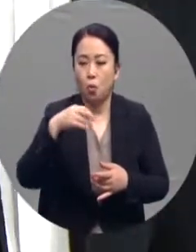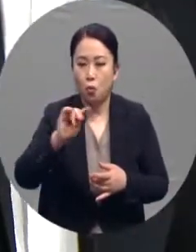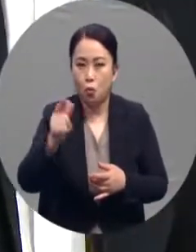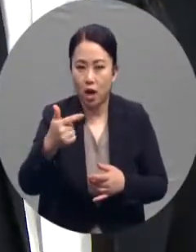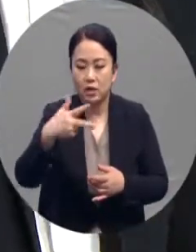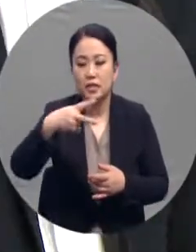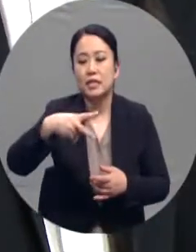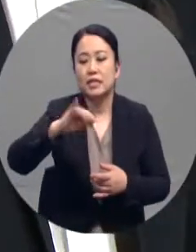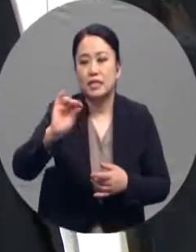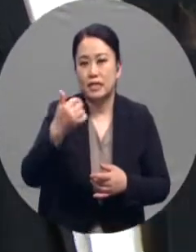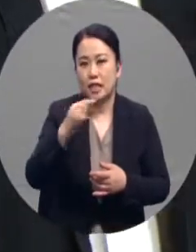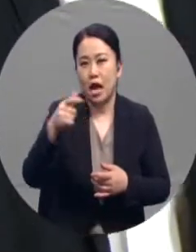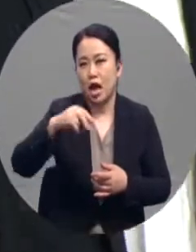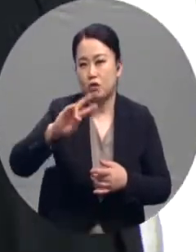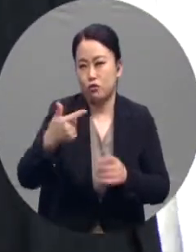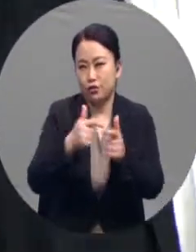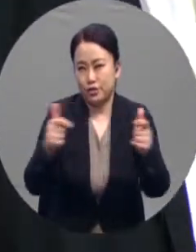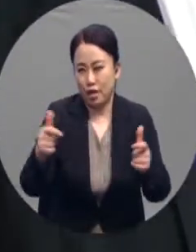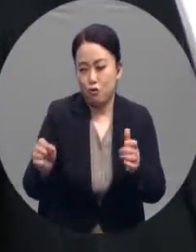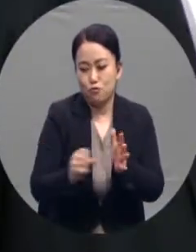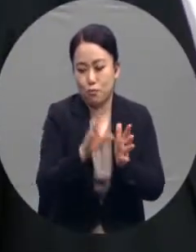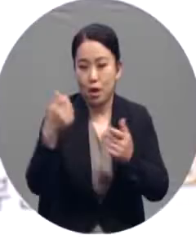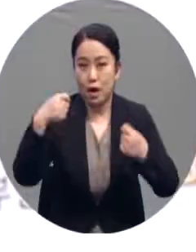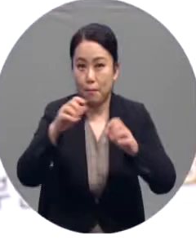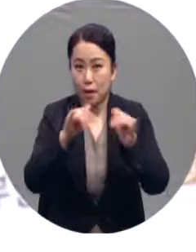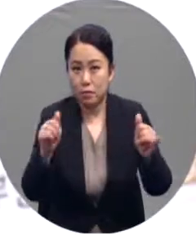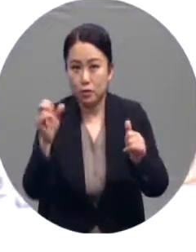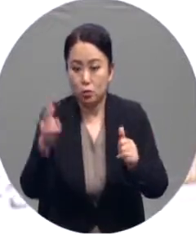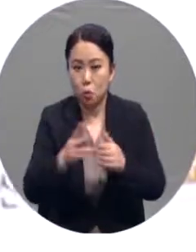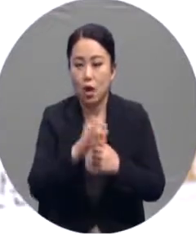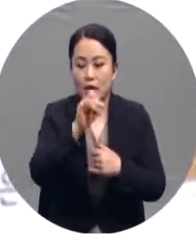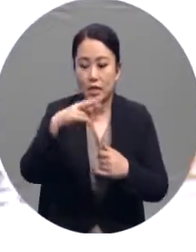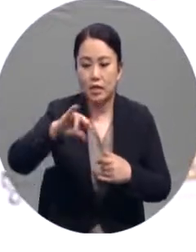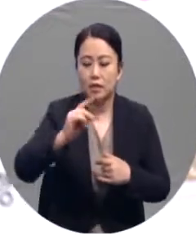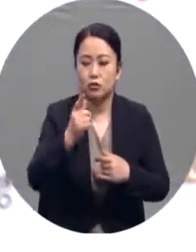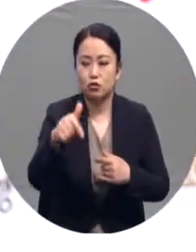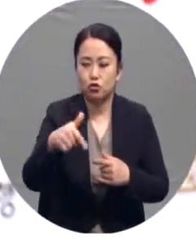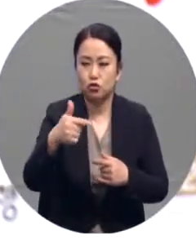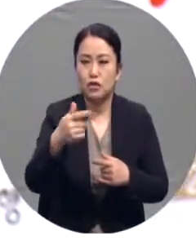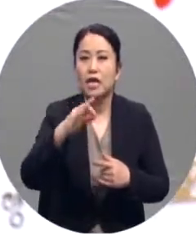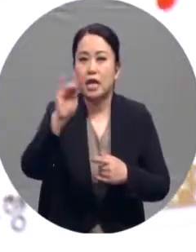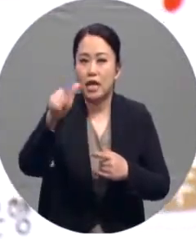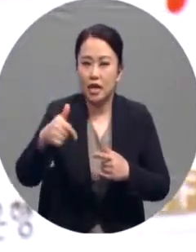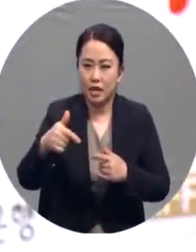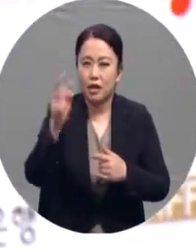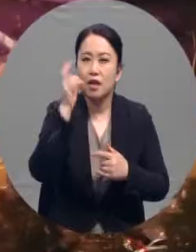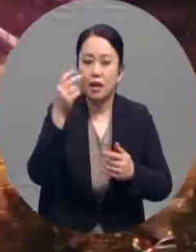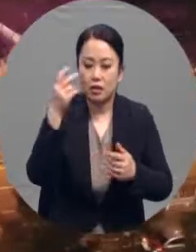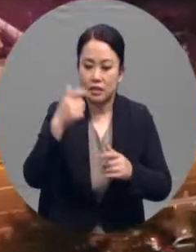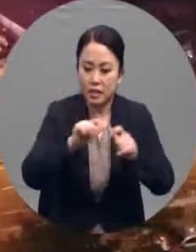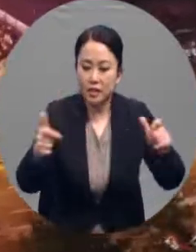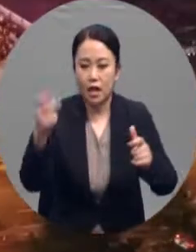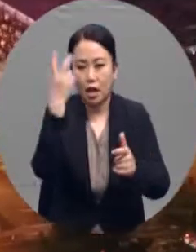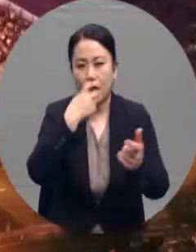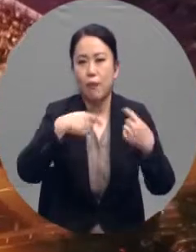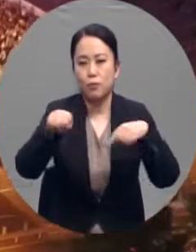등 유명 배우들과 이준익, 고레에다 히로카즈 등 영화계 거장 감독들이 참석합니다.